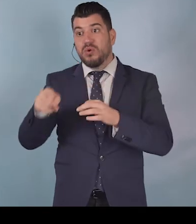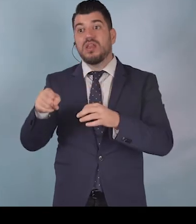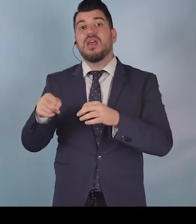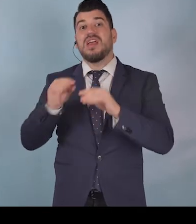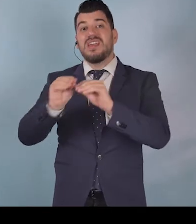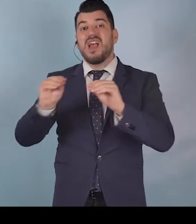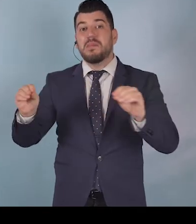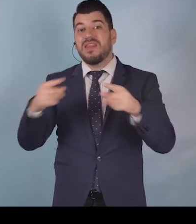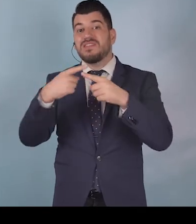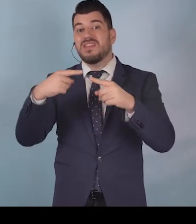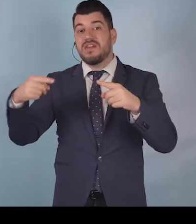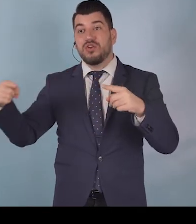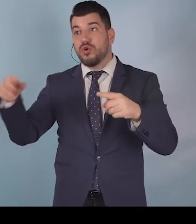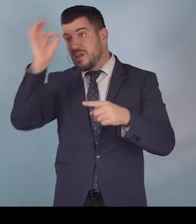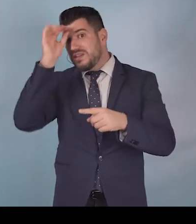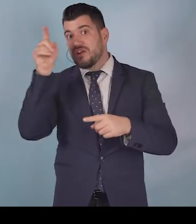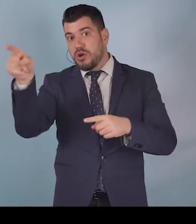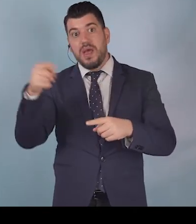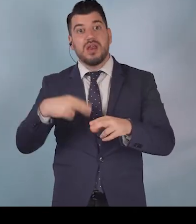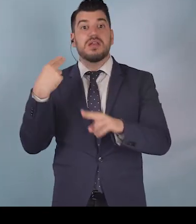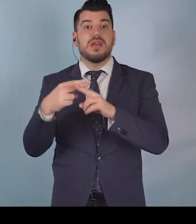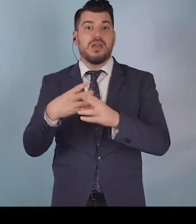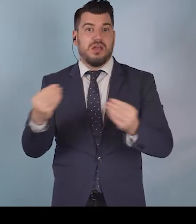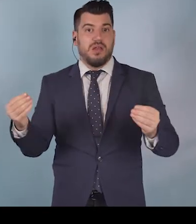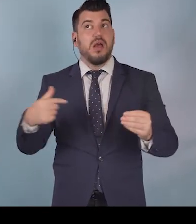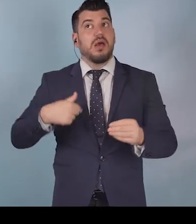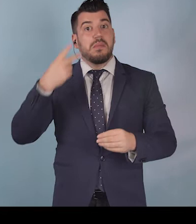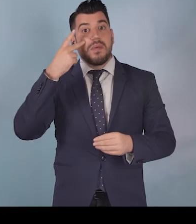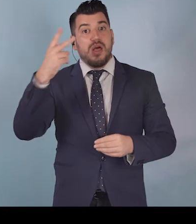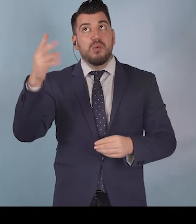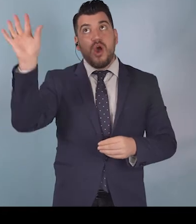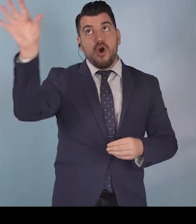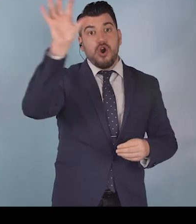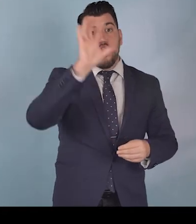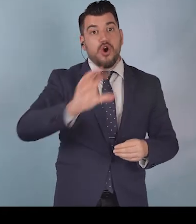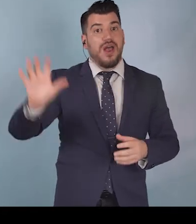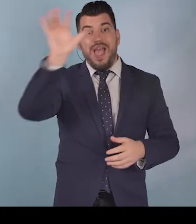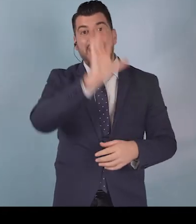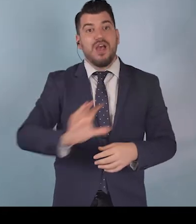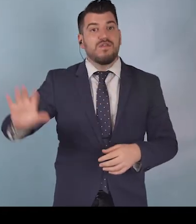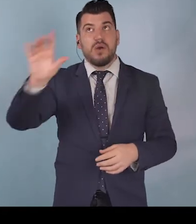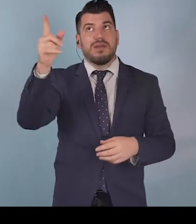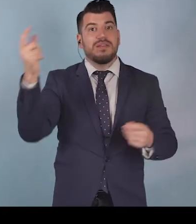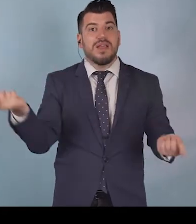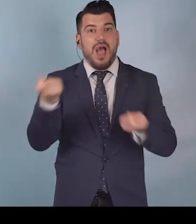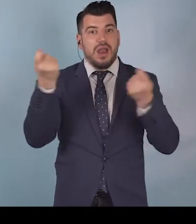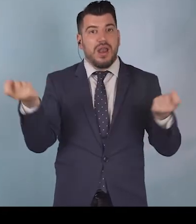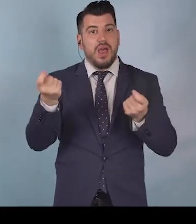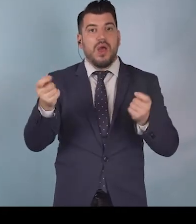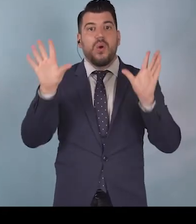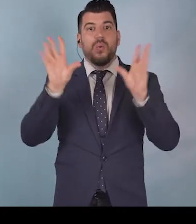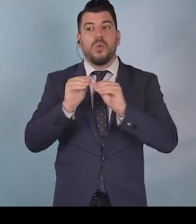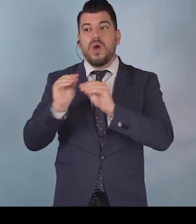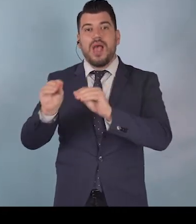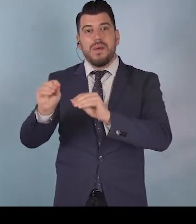πώς, με βάση καλές πρακτικές από άλλες χώρες, θα μπορέσουμε να το διαμορφώσουμε. Σε αυτό το πλαίσιο, είμαστε πάρα πολύ ανοιχτοί